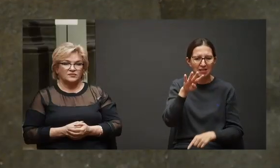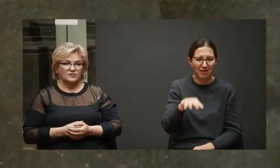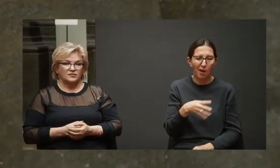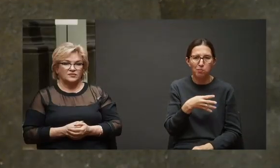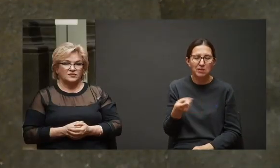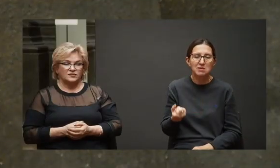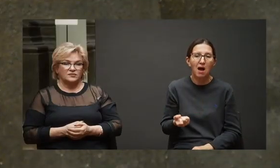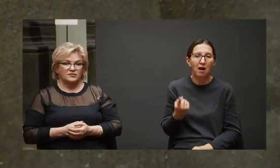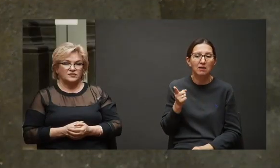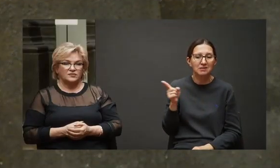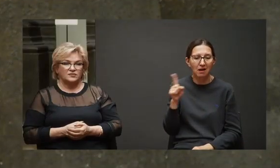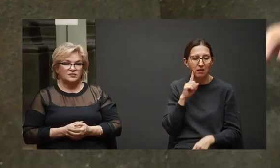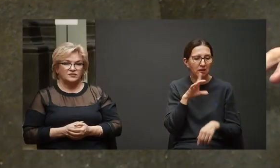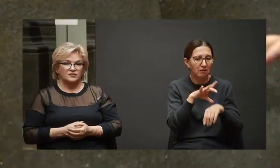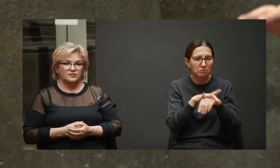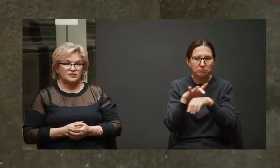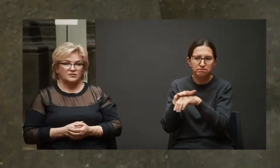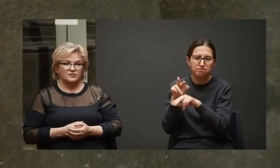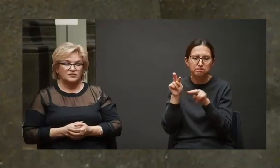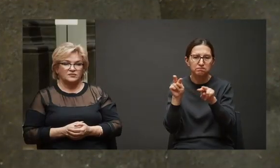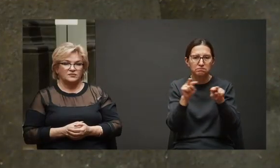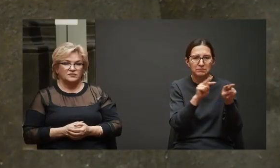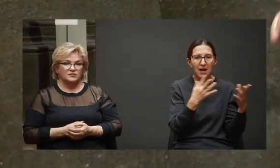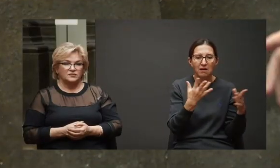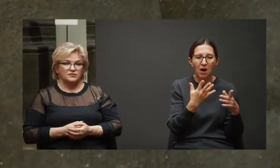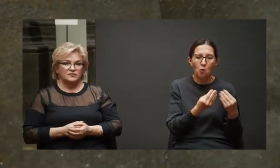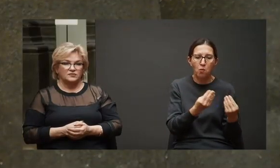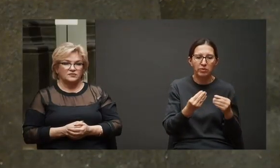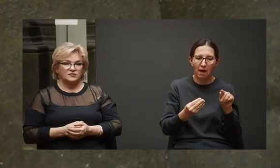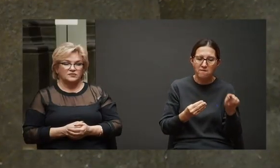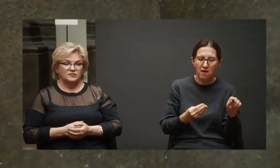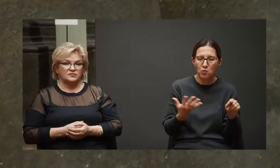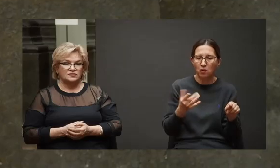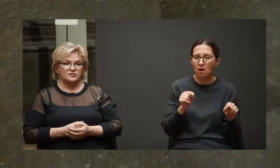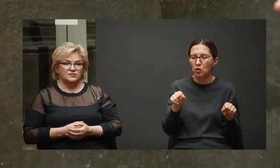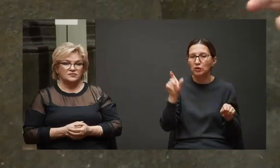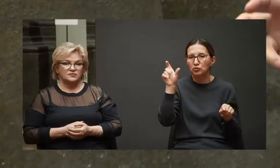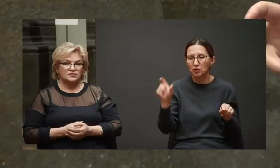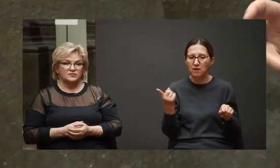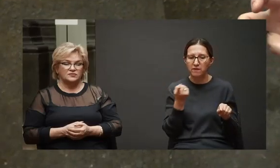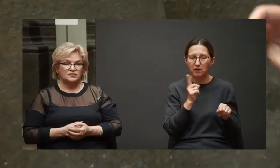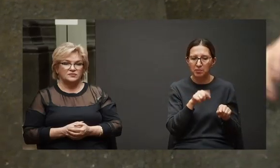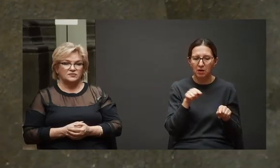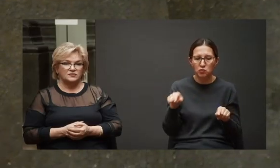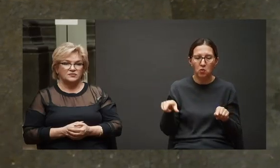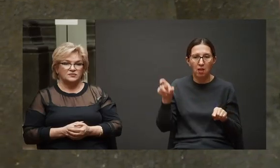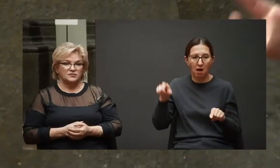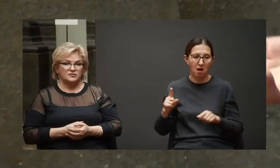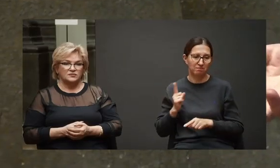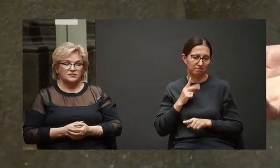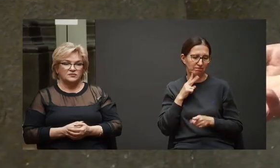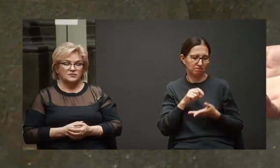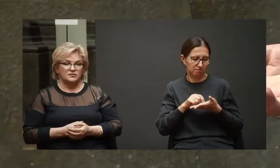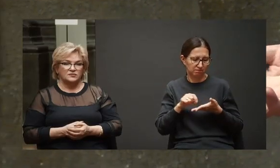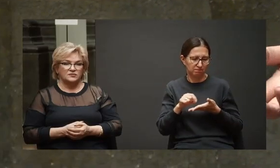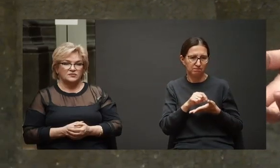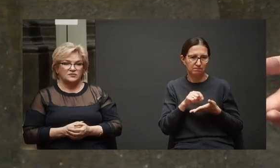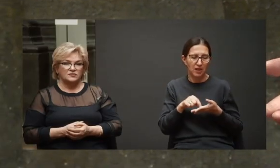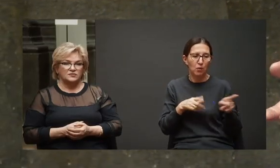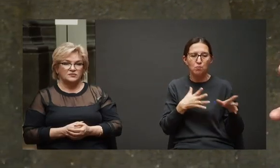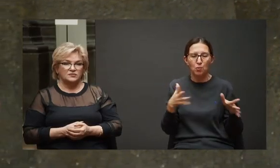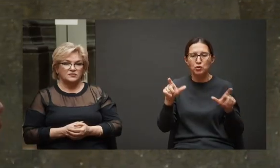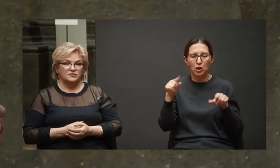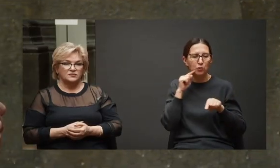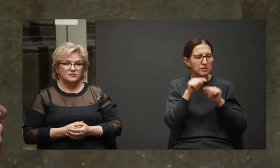они замечают, к какому именно продукту или к какому товару человек подошел и, значит, что вызывает наибольший